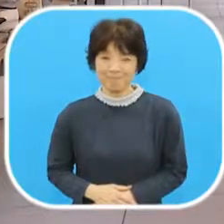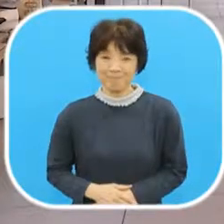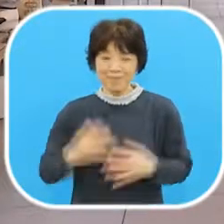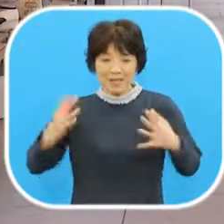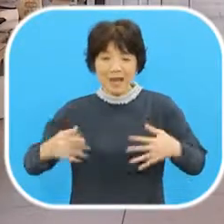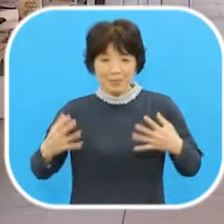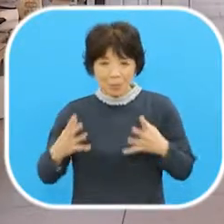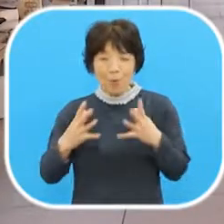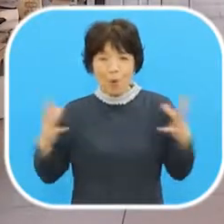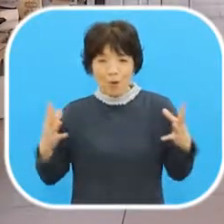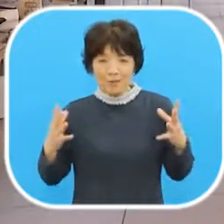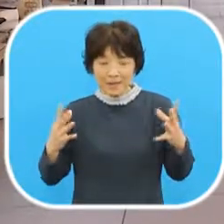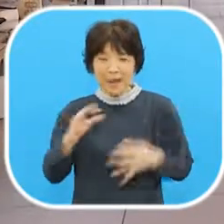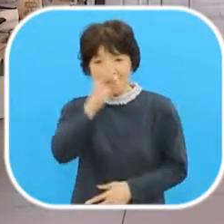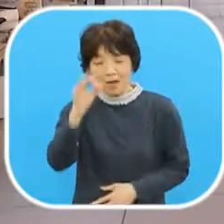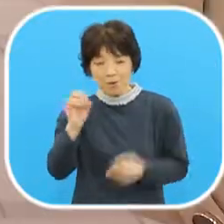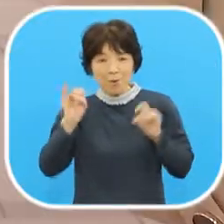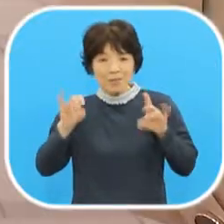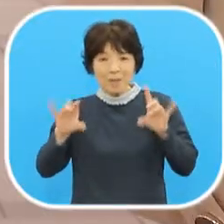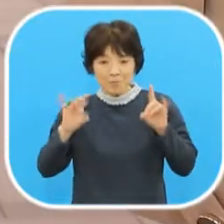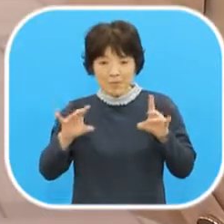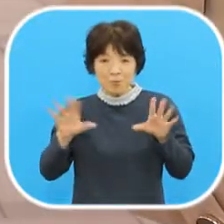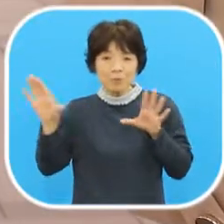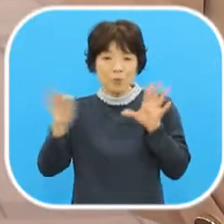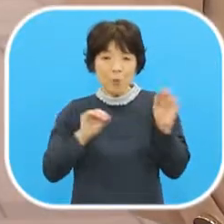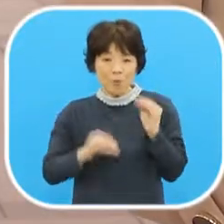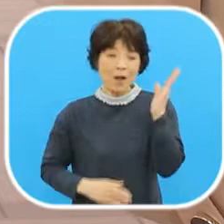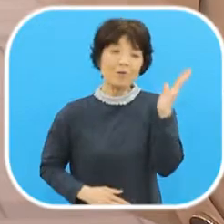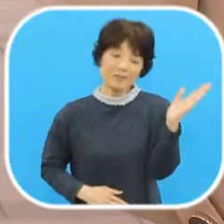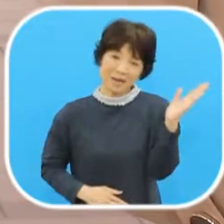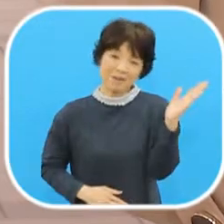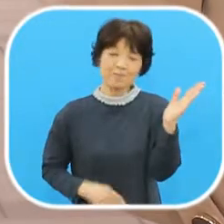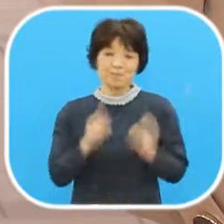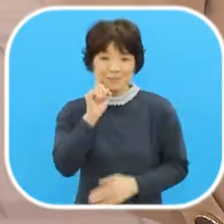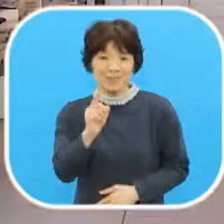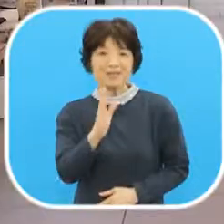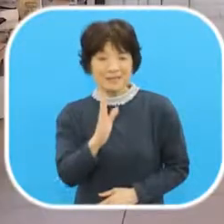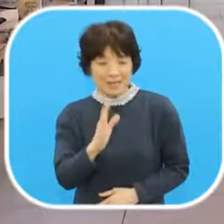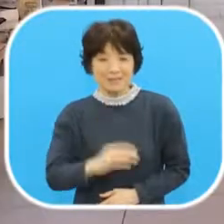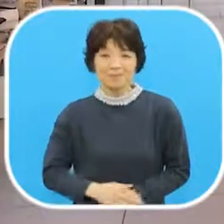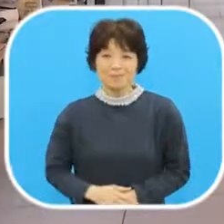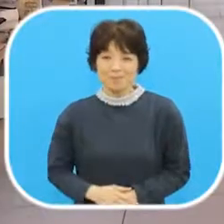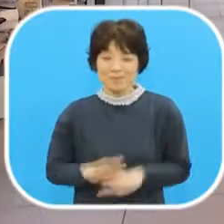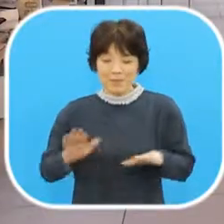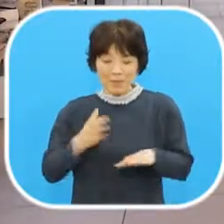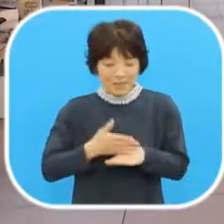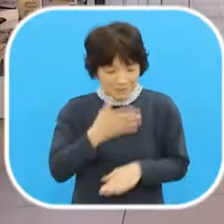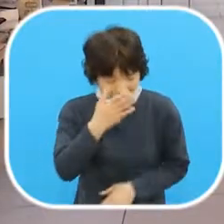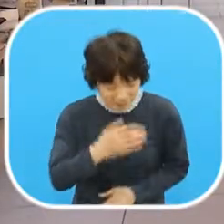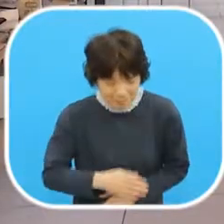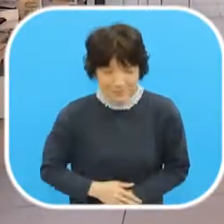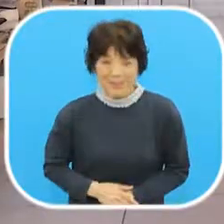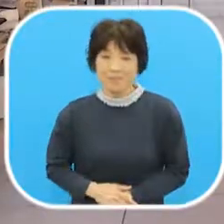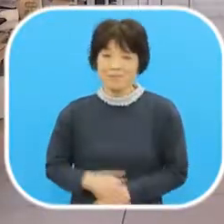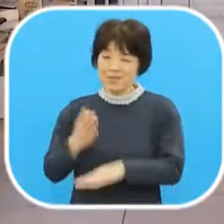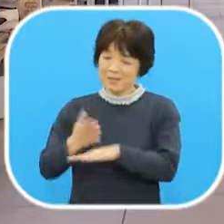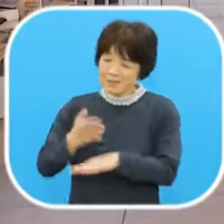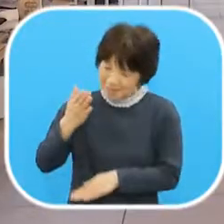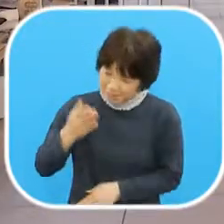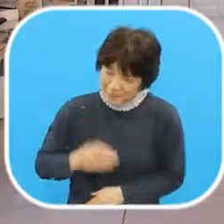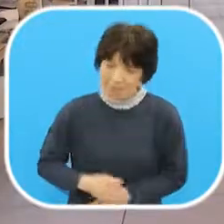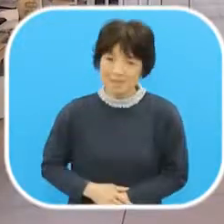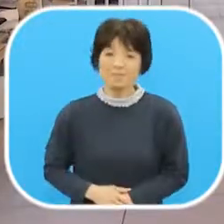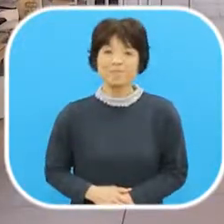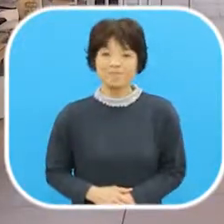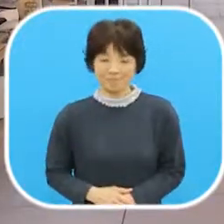の大型観光キャンペーンに関する情報はこちらのガイドブックをご覧ください。鈴木さん、今日はありがとうございました。 ありがとうございました。